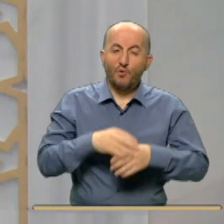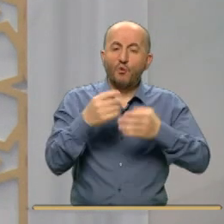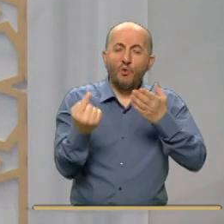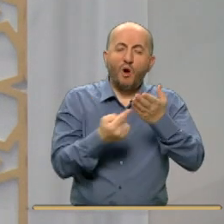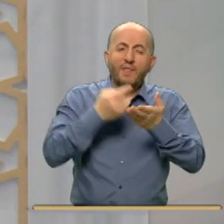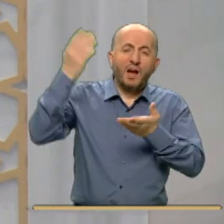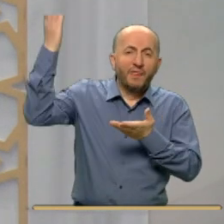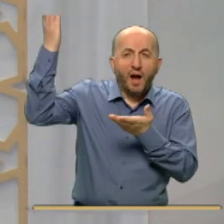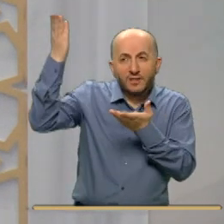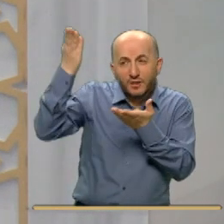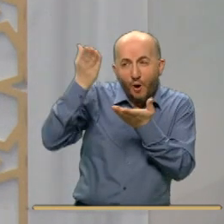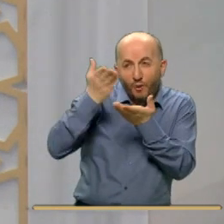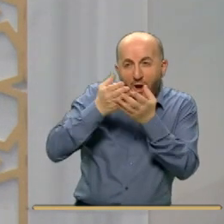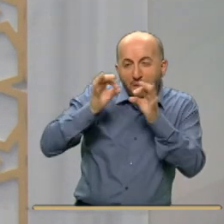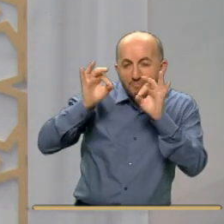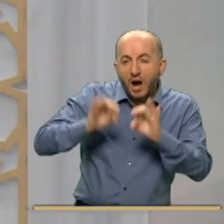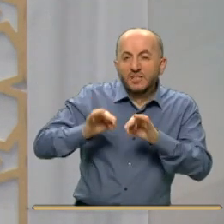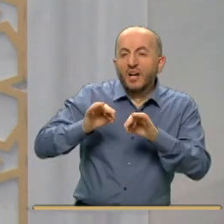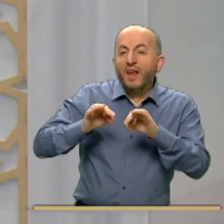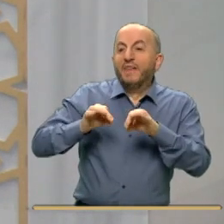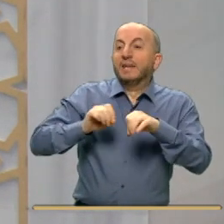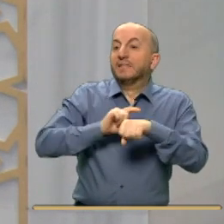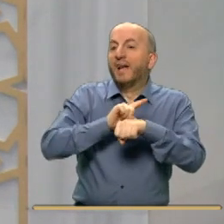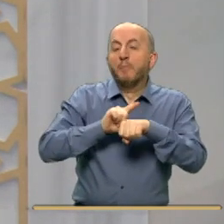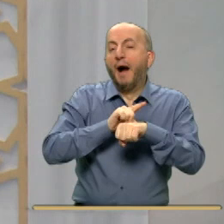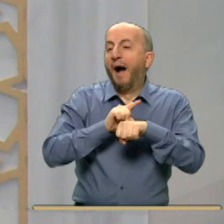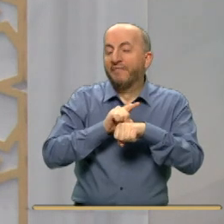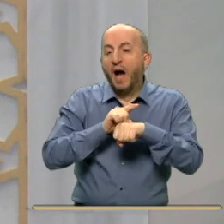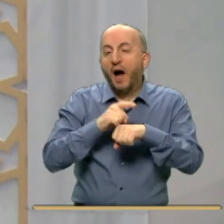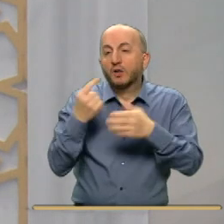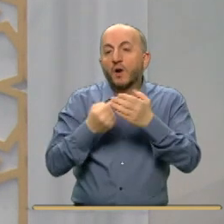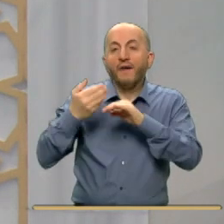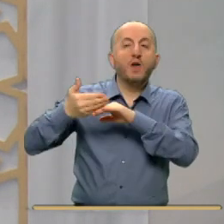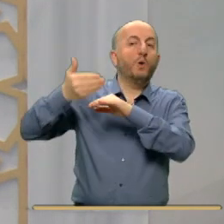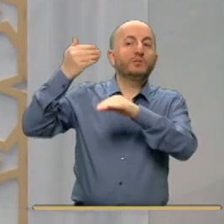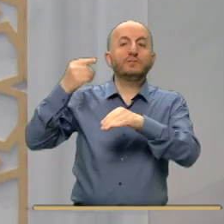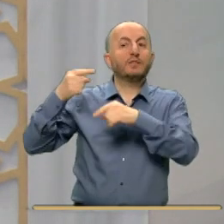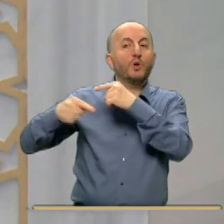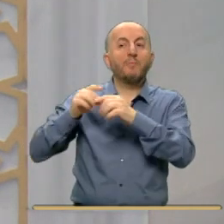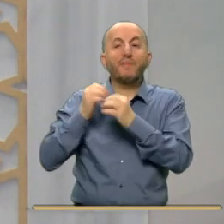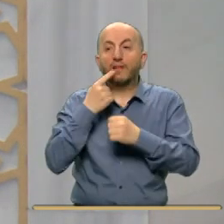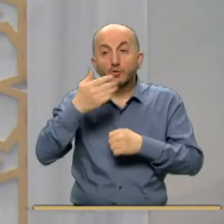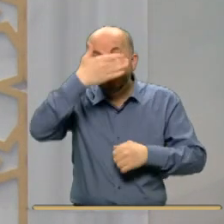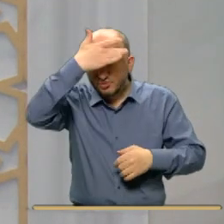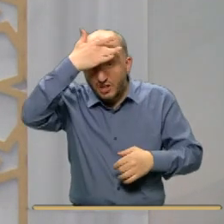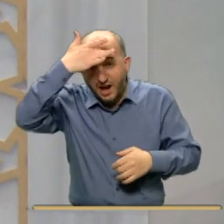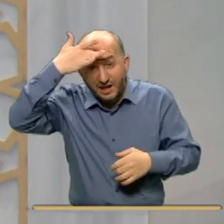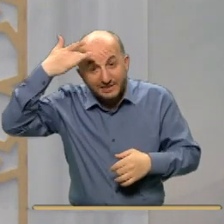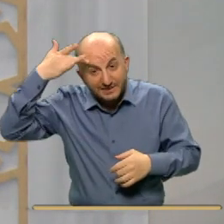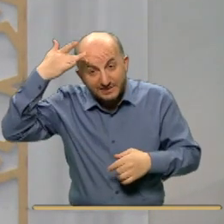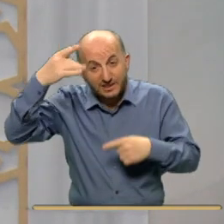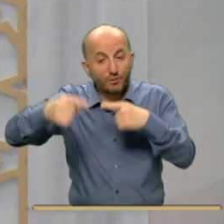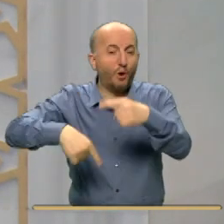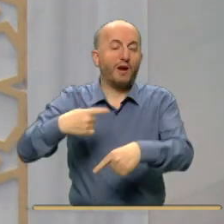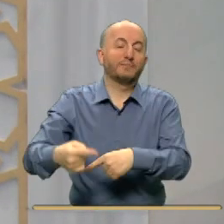Kur'an'ın nazil olmaya başladığı çağ, Kur'an'dan önceki döneme ne diyoruz biz? Cahili